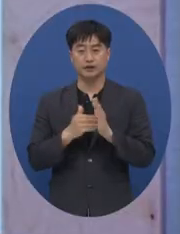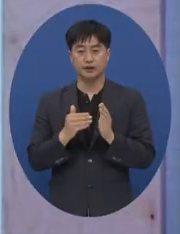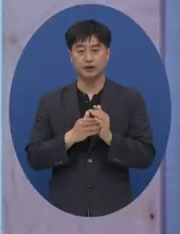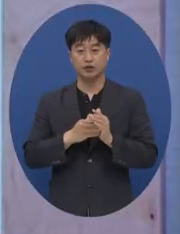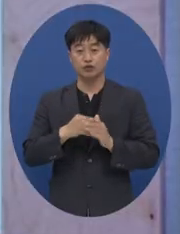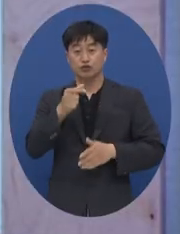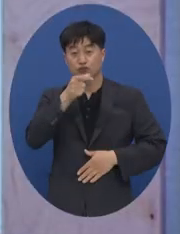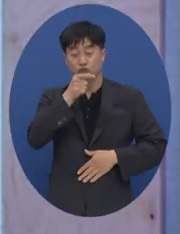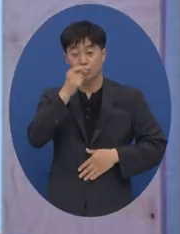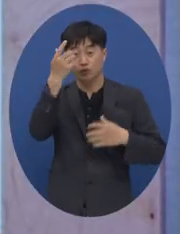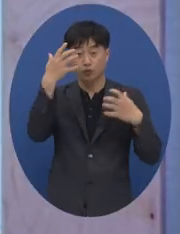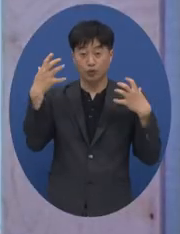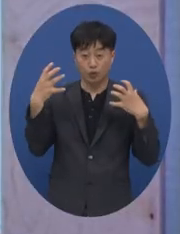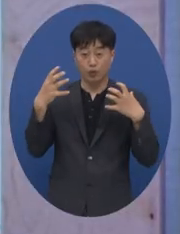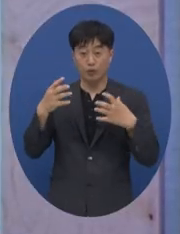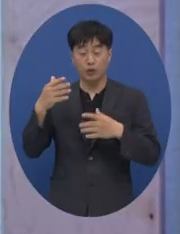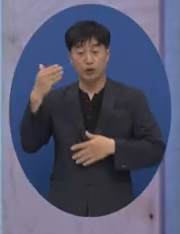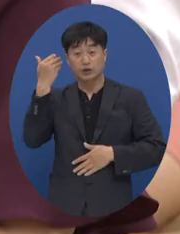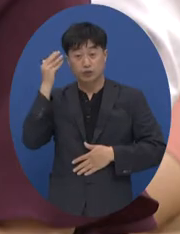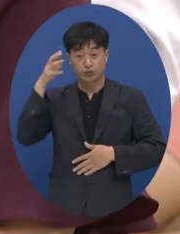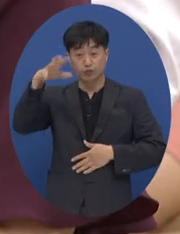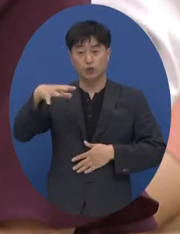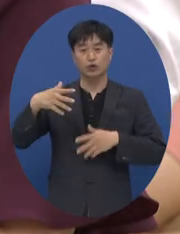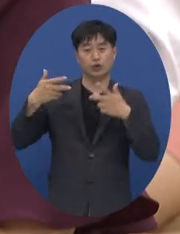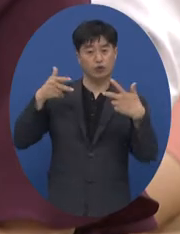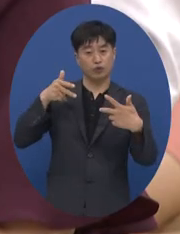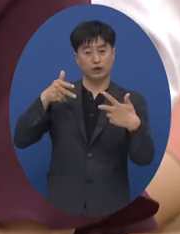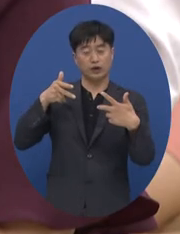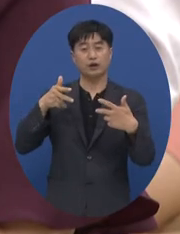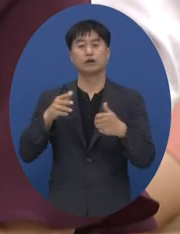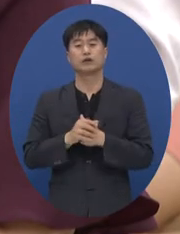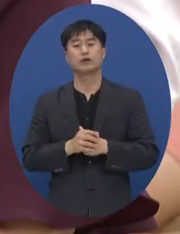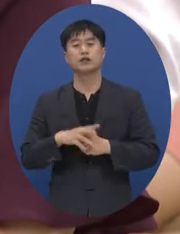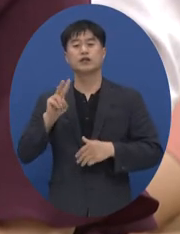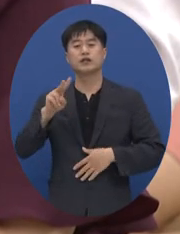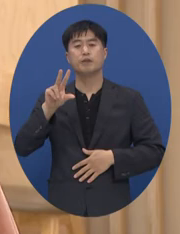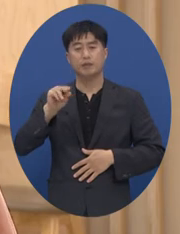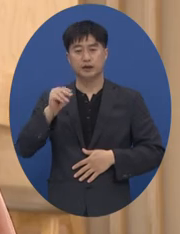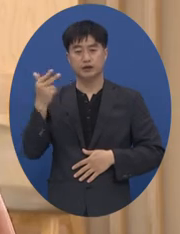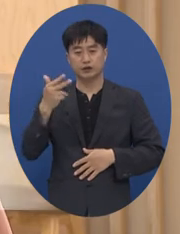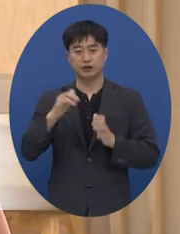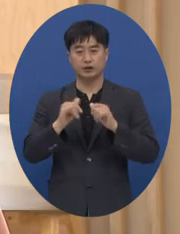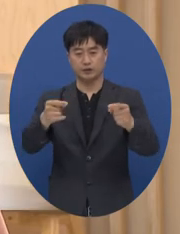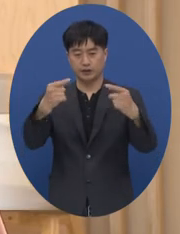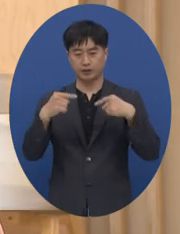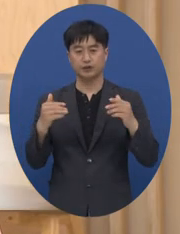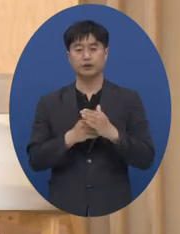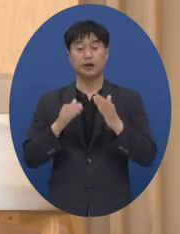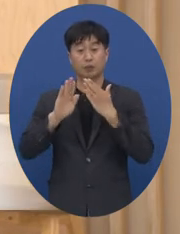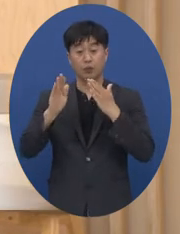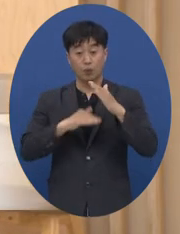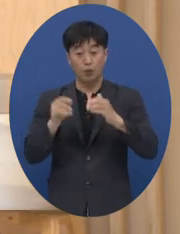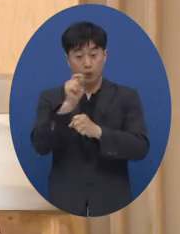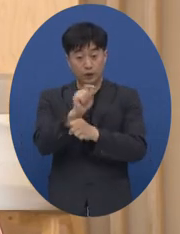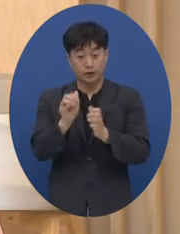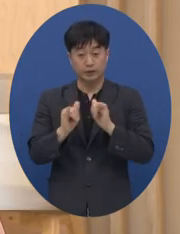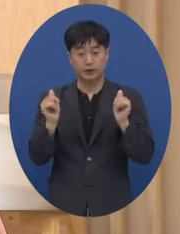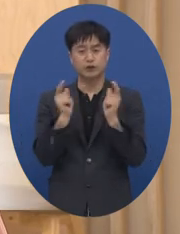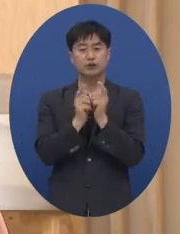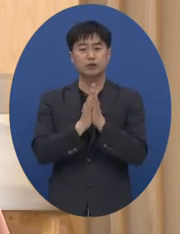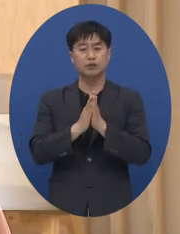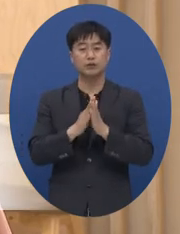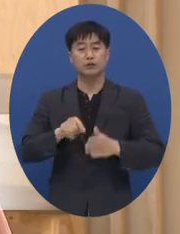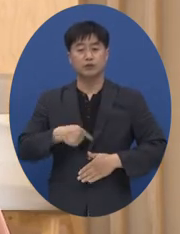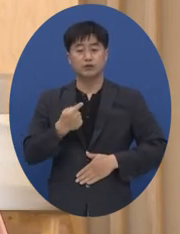의정부청사 두 곳에서 영상 중계로 진행돼 지금까지 2만 7천여 명이 함께했습니다. 앞으로도 공무원들이 직접 자기